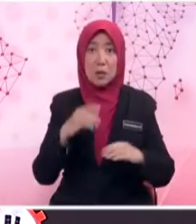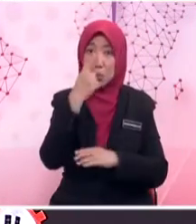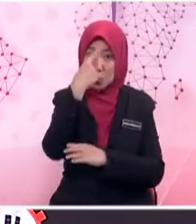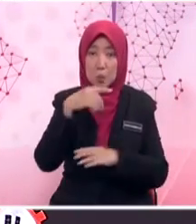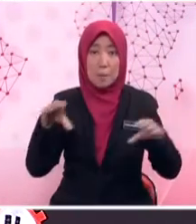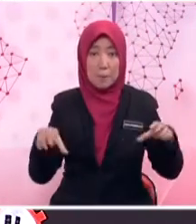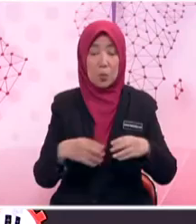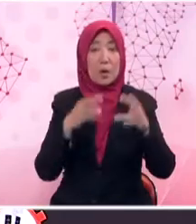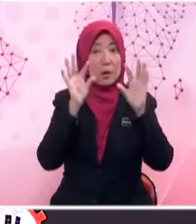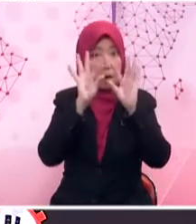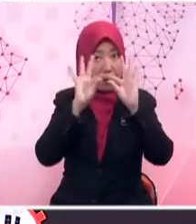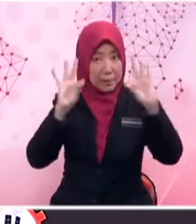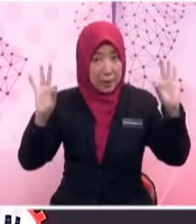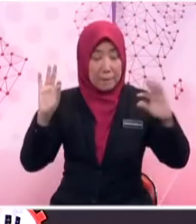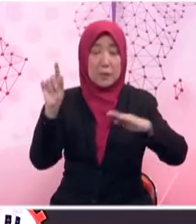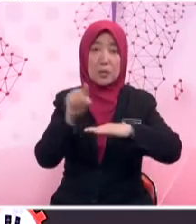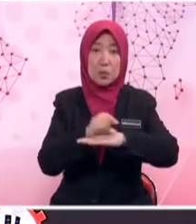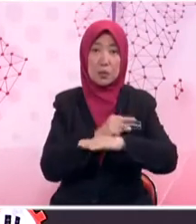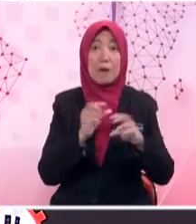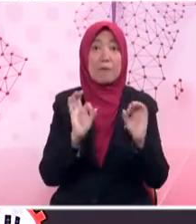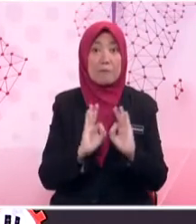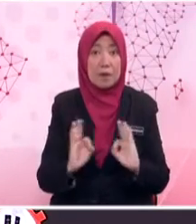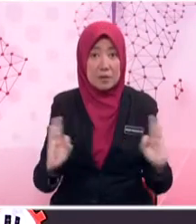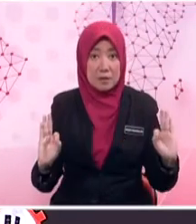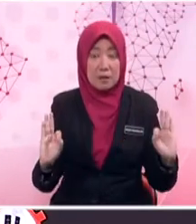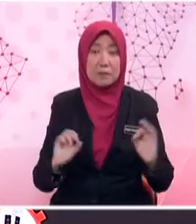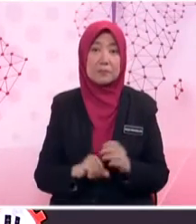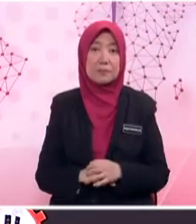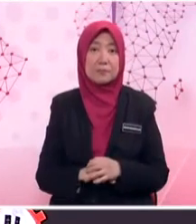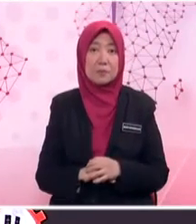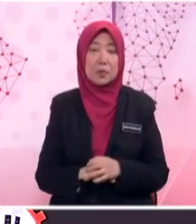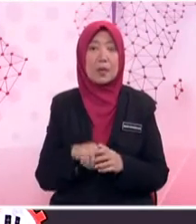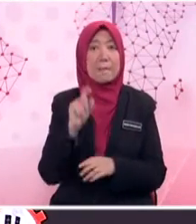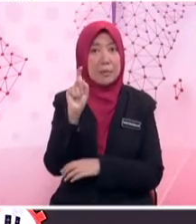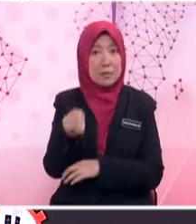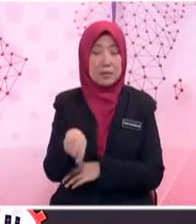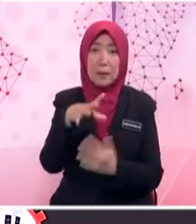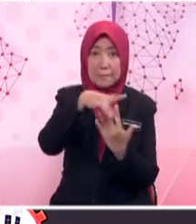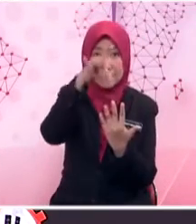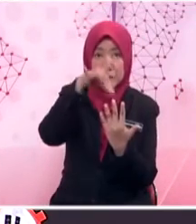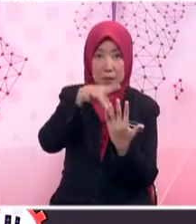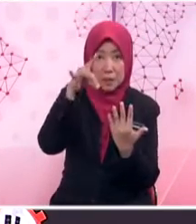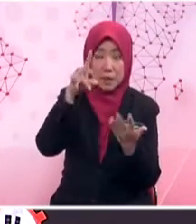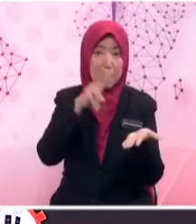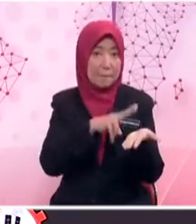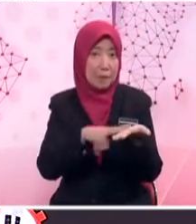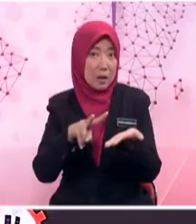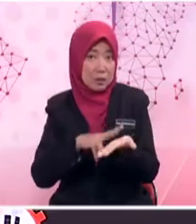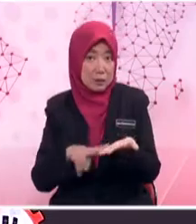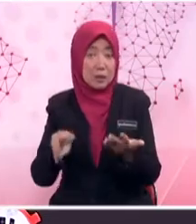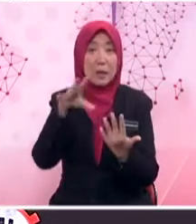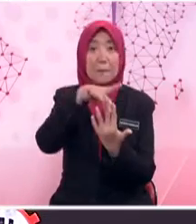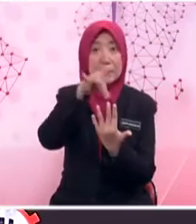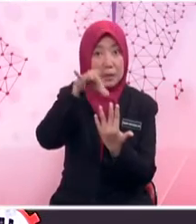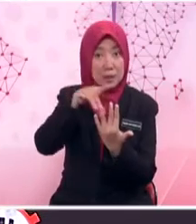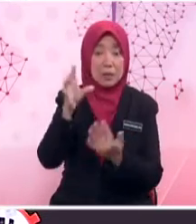frasa. Okey, frasa disediakan, di mana Rina kena pilihlah, baca, pilih dan jadikan